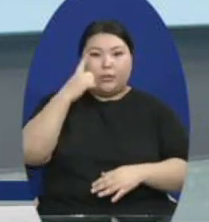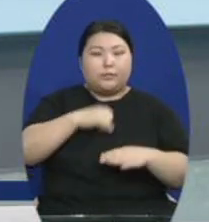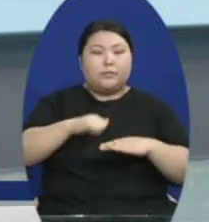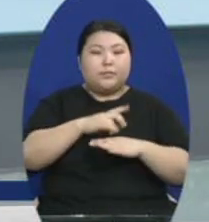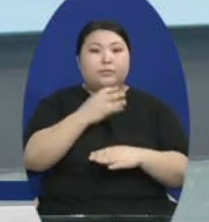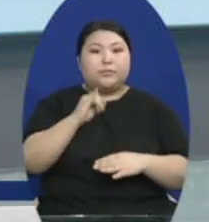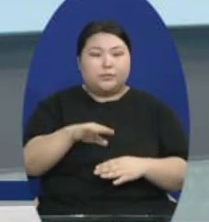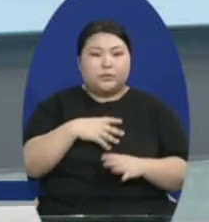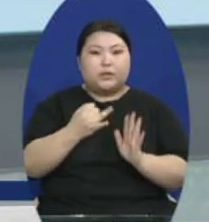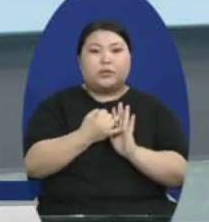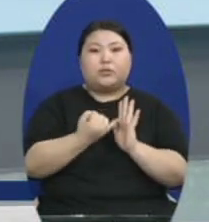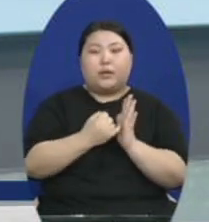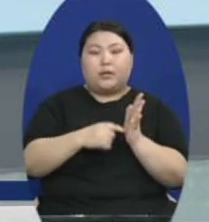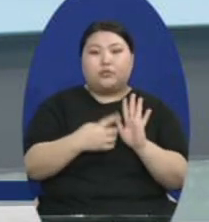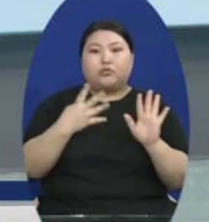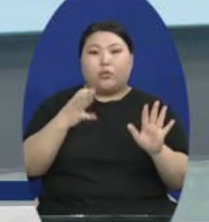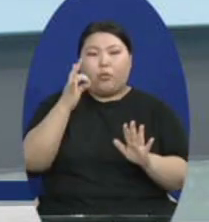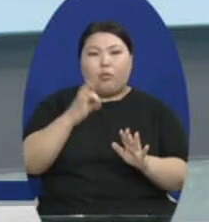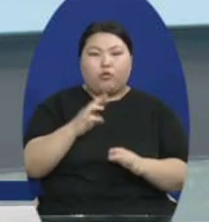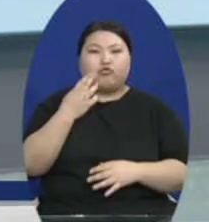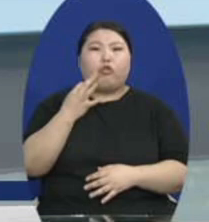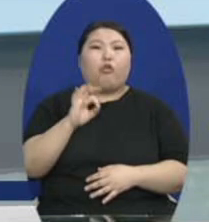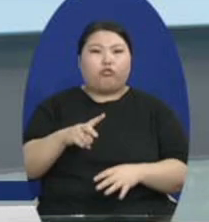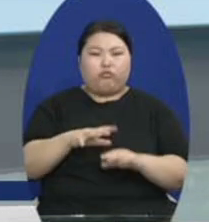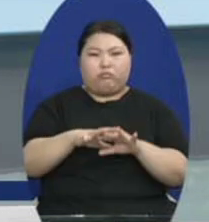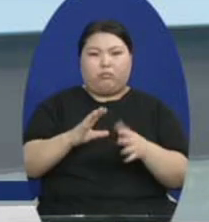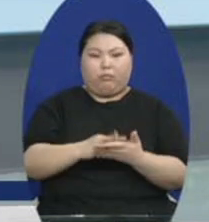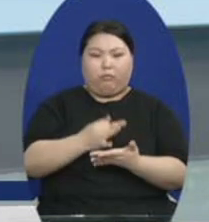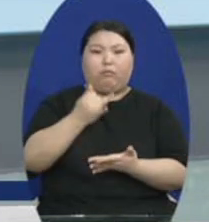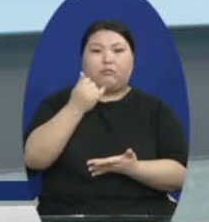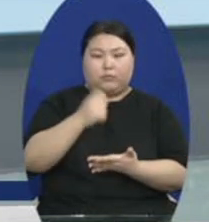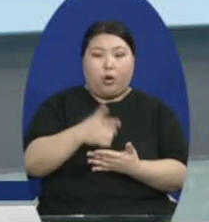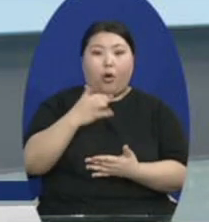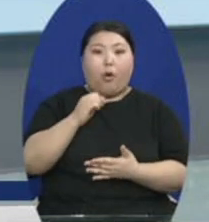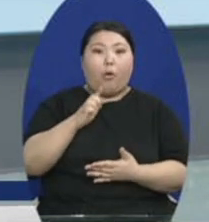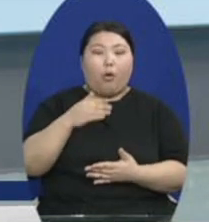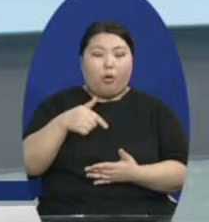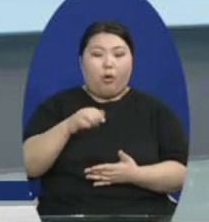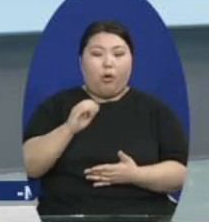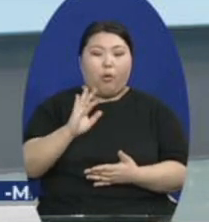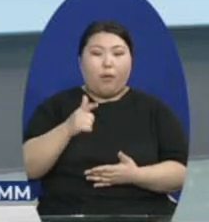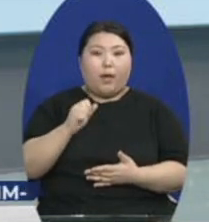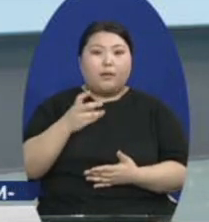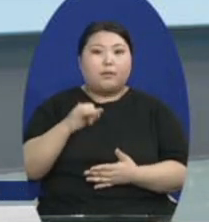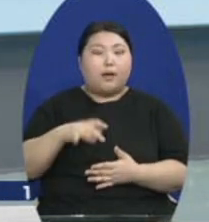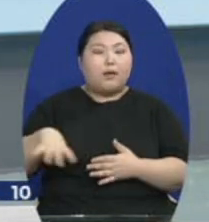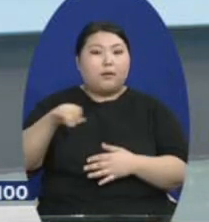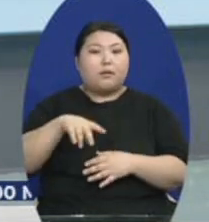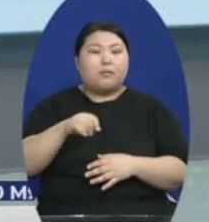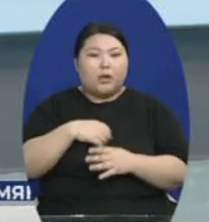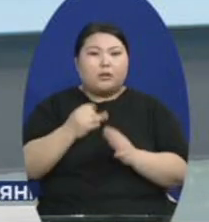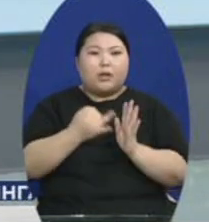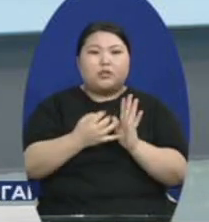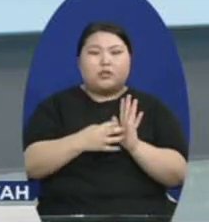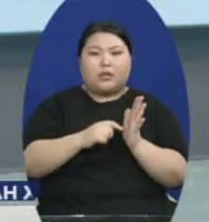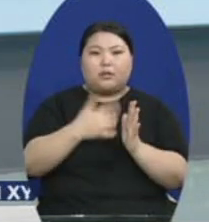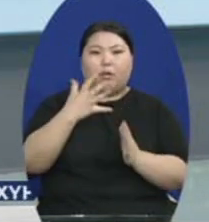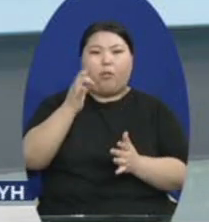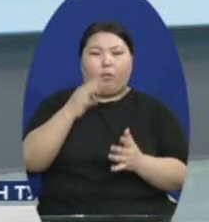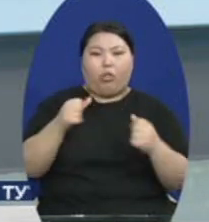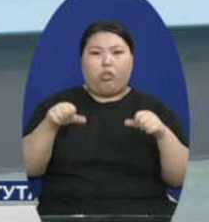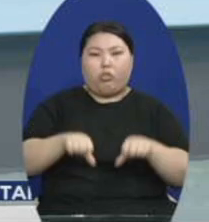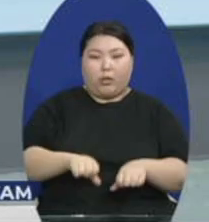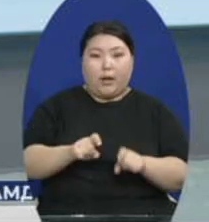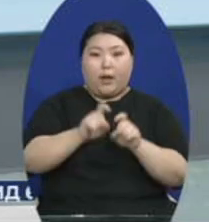нутгийн 76.9% цөлжсөн. Үүнээс Говьтай аймгийн нутгийн дийлийн хэсэг буюу 79.5% дороодолд орсон судалгаа байна.